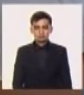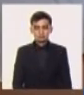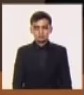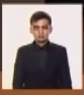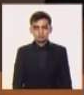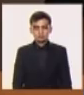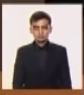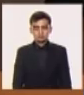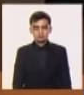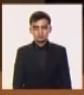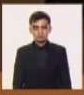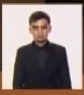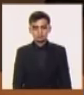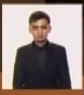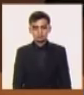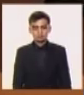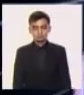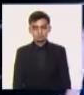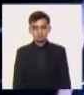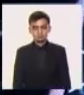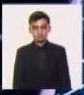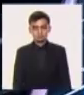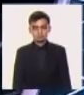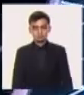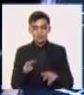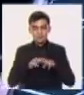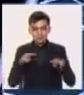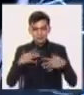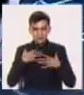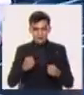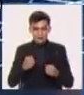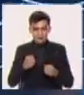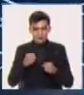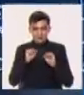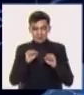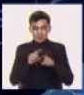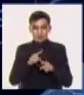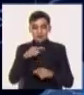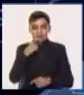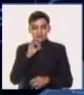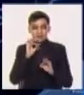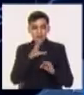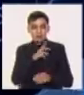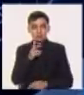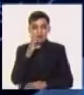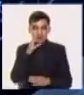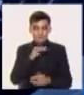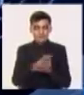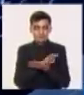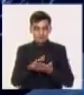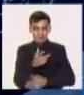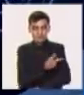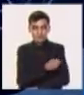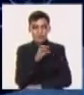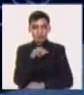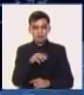Абулхаиров, Информбюро, Алматы. Министерство здравоохранения рассказали, кто сможет бесплатно получить вакцину от